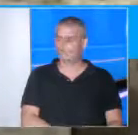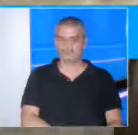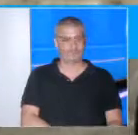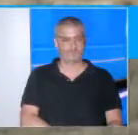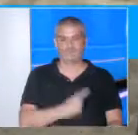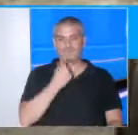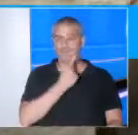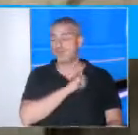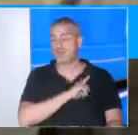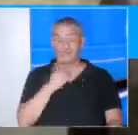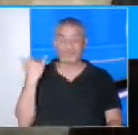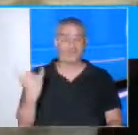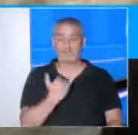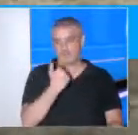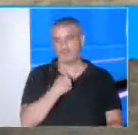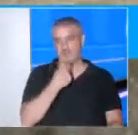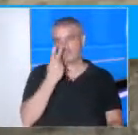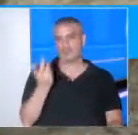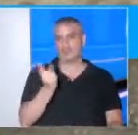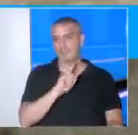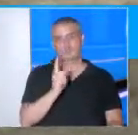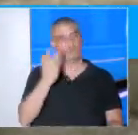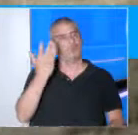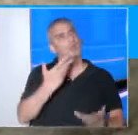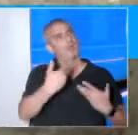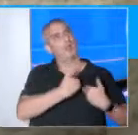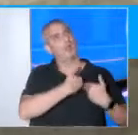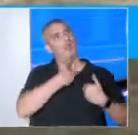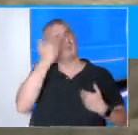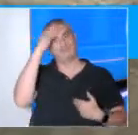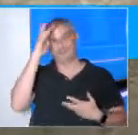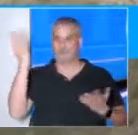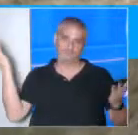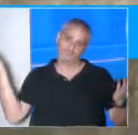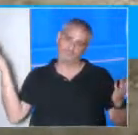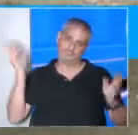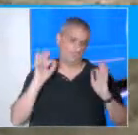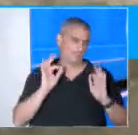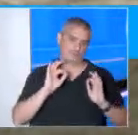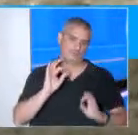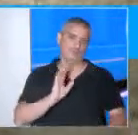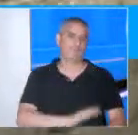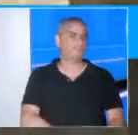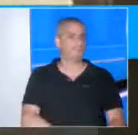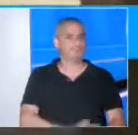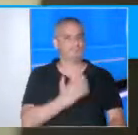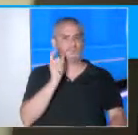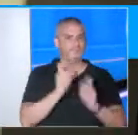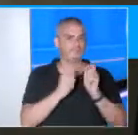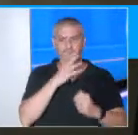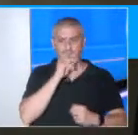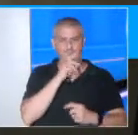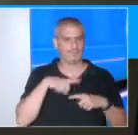לעולם, לעולם, לעולם אסור להתמכר לסיוע זר, וזה לקח מר, ממש לקח מר. על כמה אזרחים אנחנו